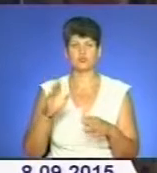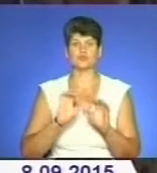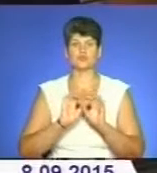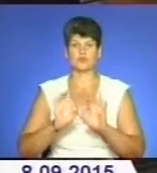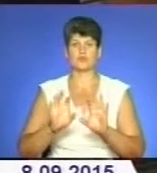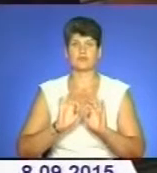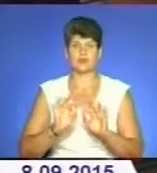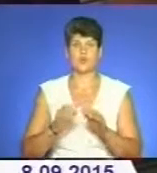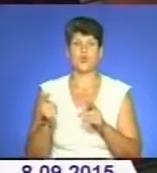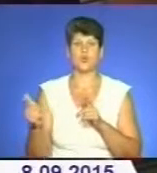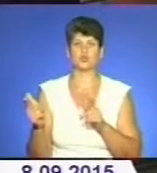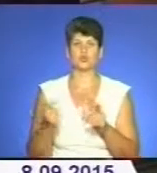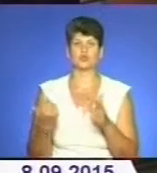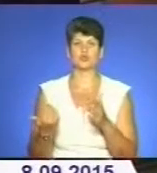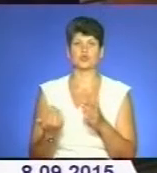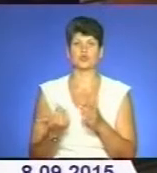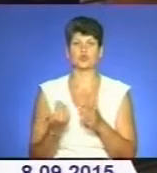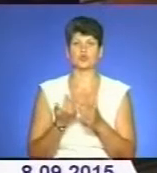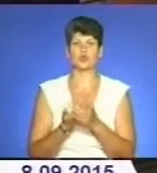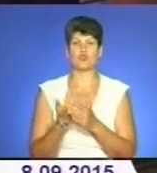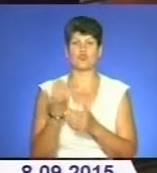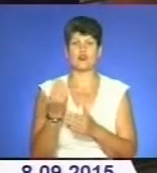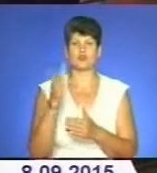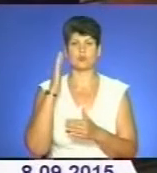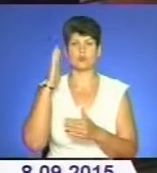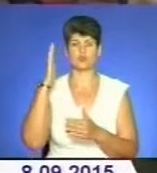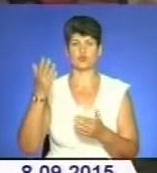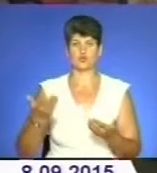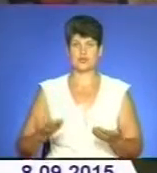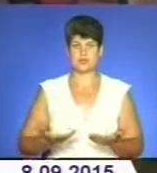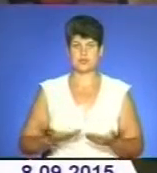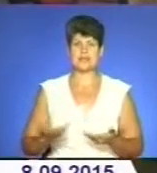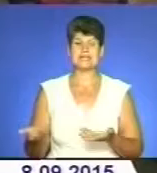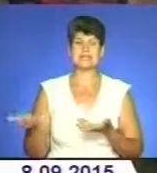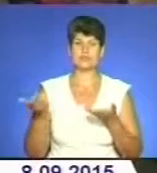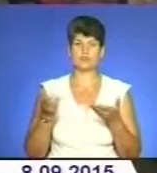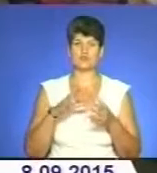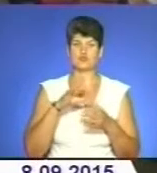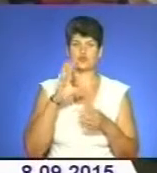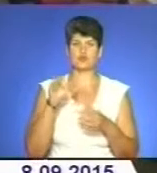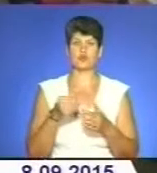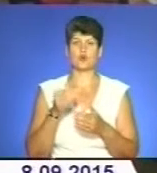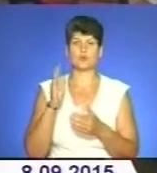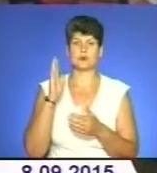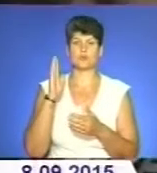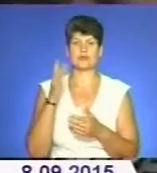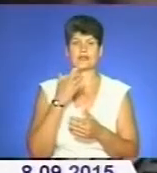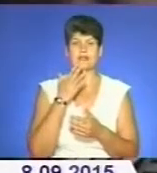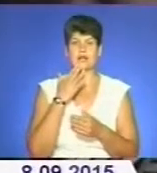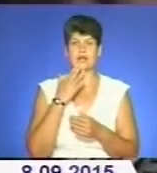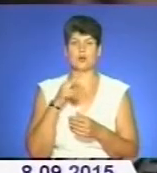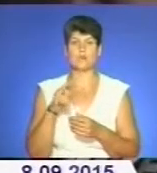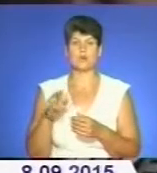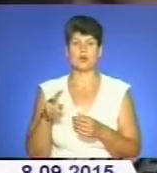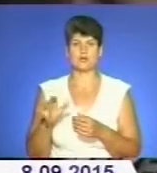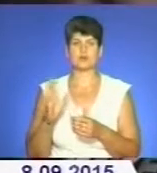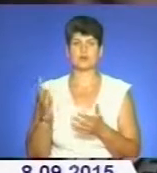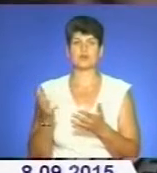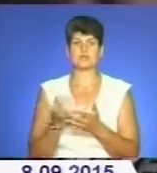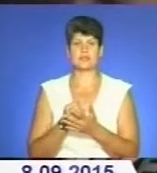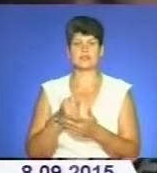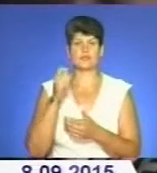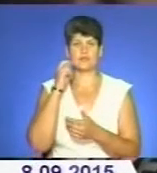і готуйтеся до вашого майбутнього життя. І запрошуємо всіх до майбутньої національної поліції. Коли досягне того віку, а